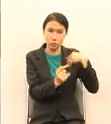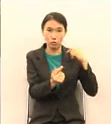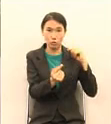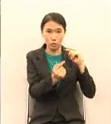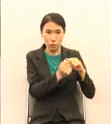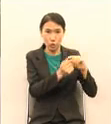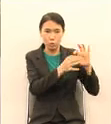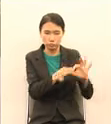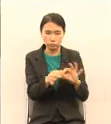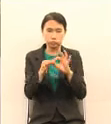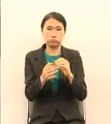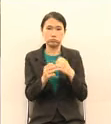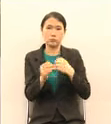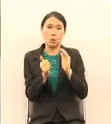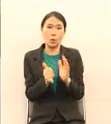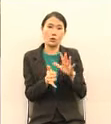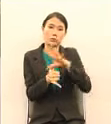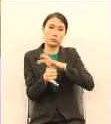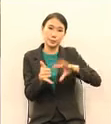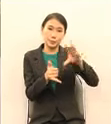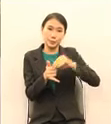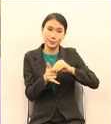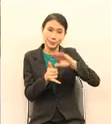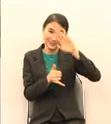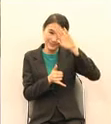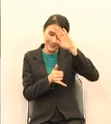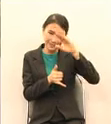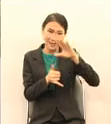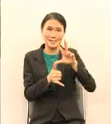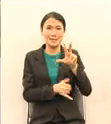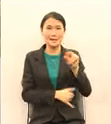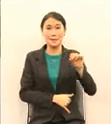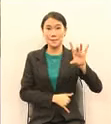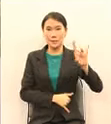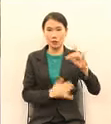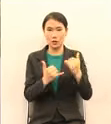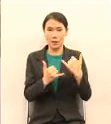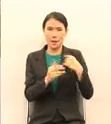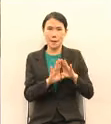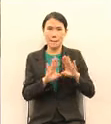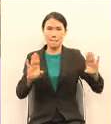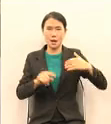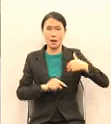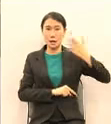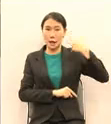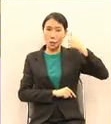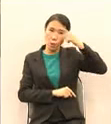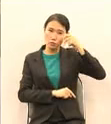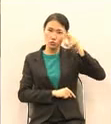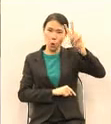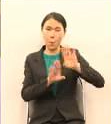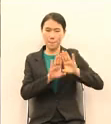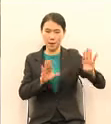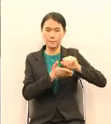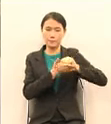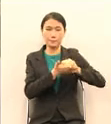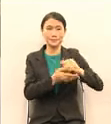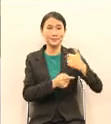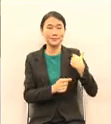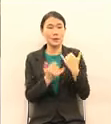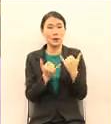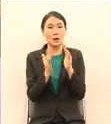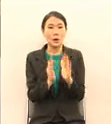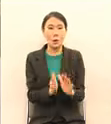ป่วยโควิด-19 ได้ทั้งหมด38เตียงนะครับซึ่งก็เริ่มเปิดให้บริการไปได้2วันแล้วนะครับณปัจจุบันก็มีผู้ป่ว